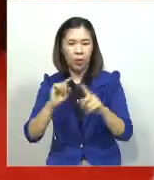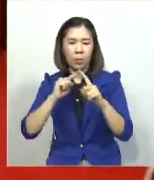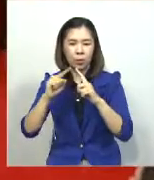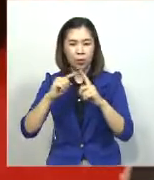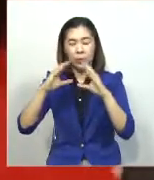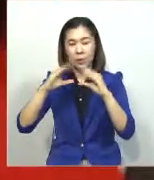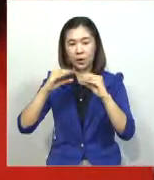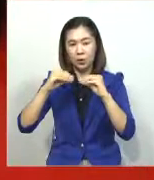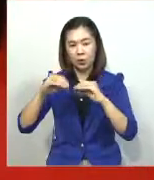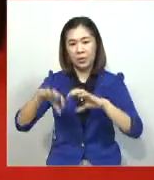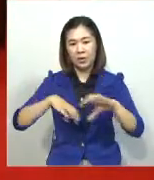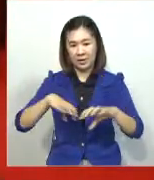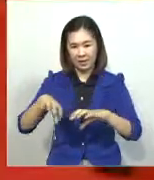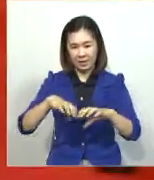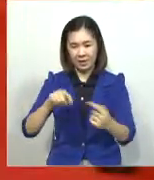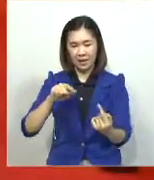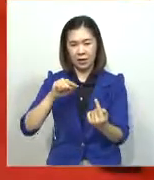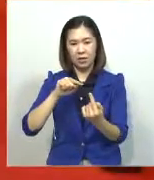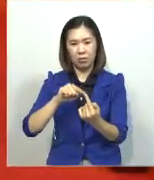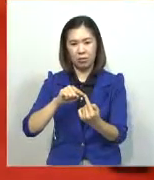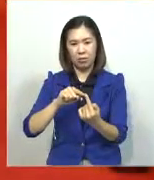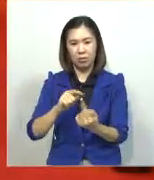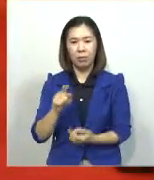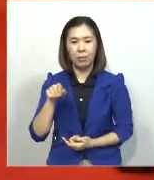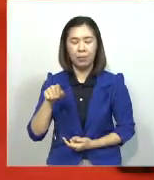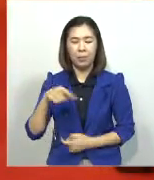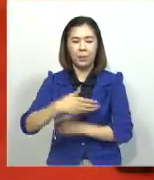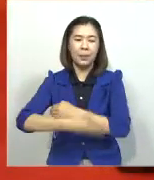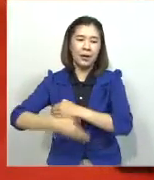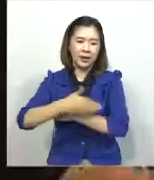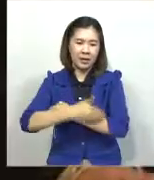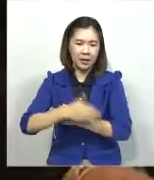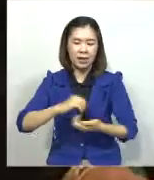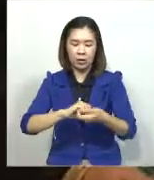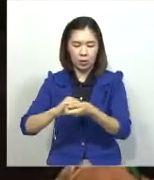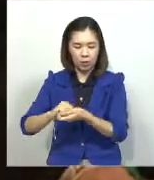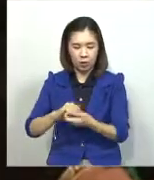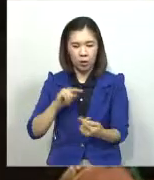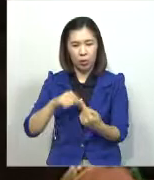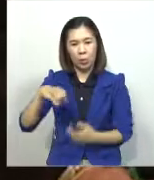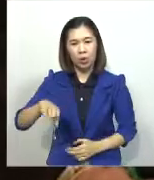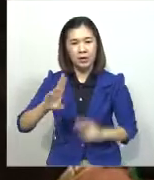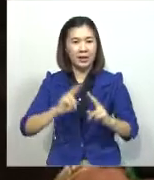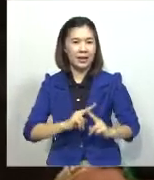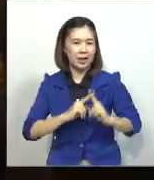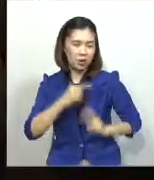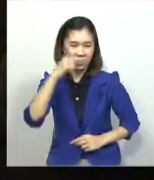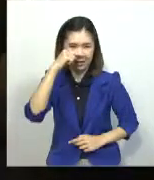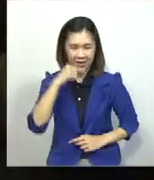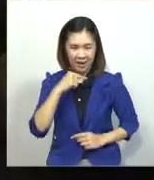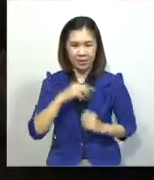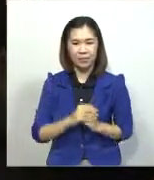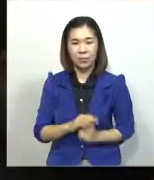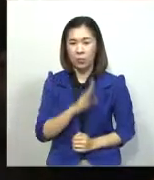างธุรกิจที่จัดขึ้นโดยสภาอุตสาหกรรมของ2ประเทศเพื่อสร้างเครือข่ายและจับคู่กับภาคเอกชนไทยซึ่งภาคเอกช